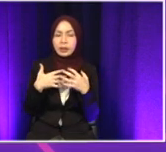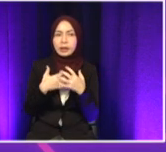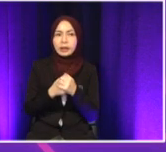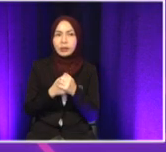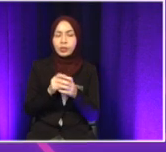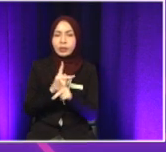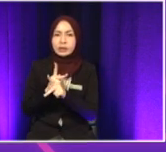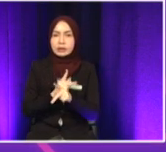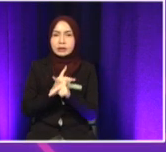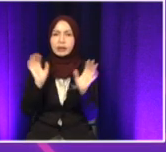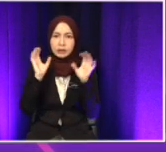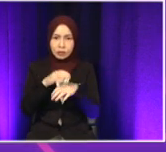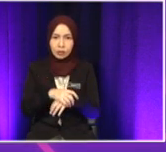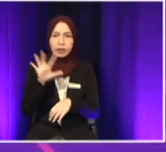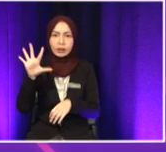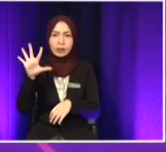lima waktu fardhu